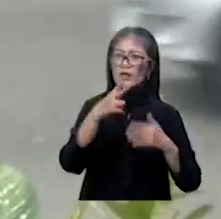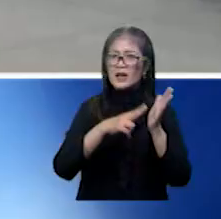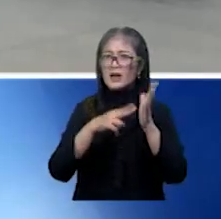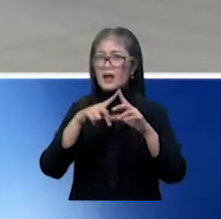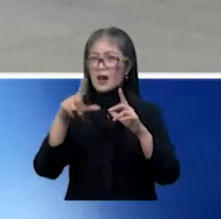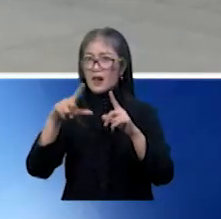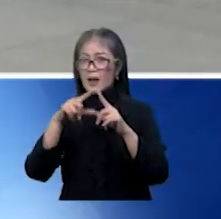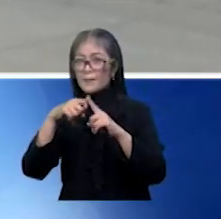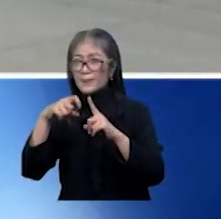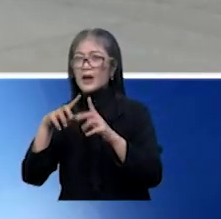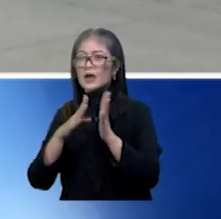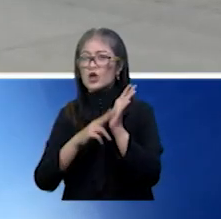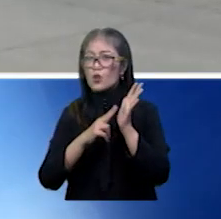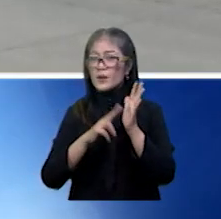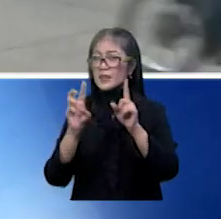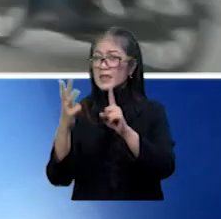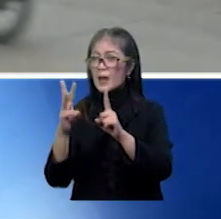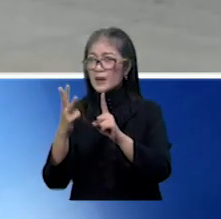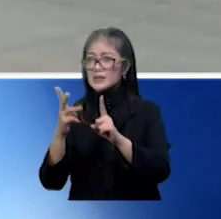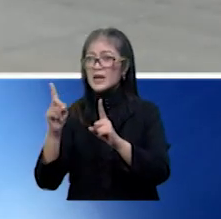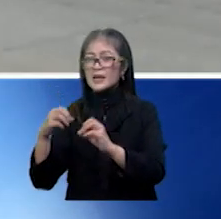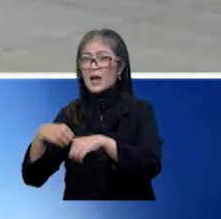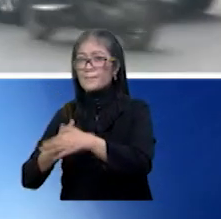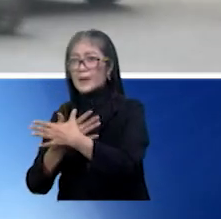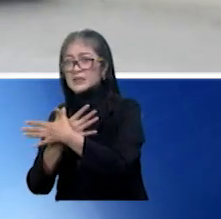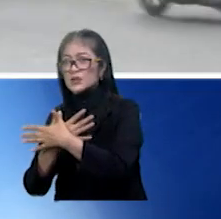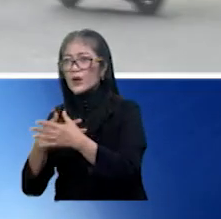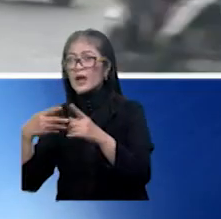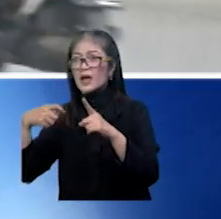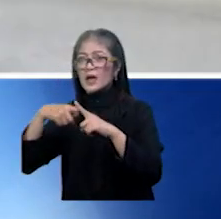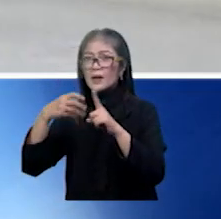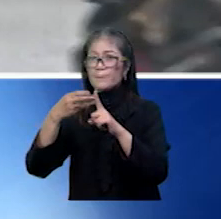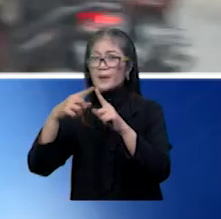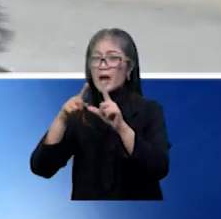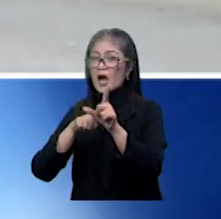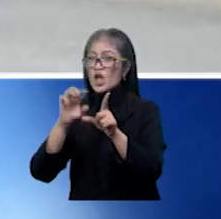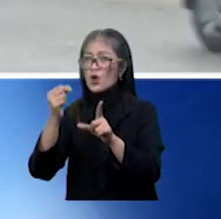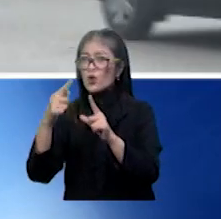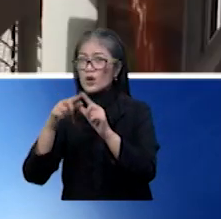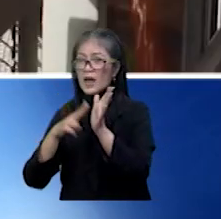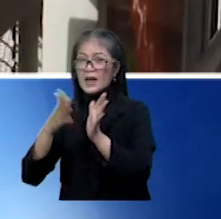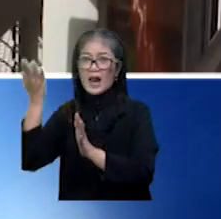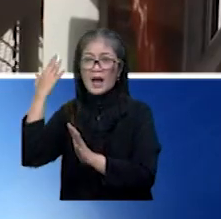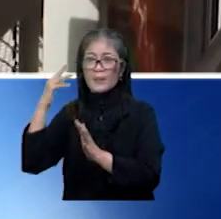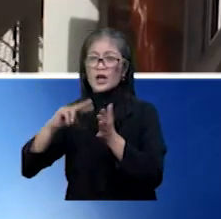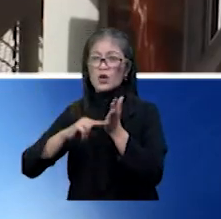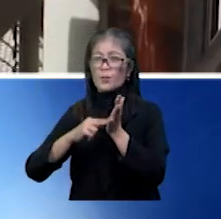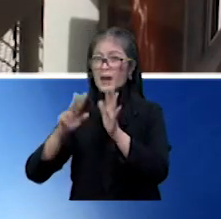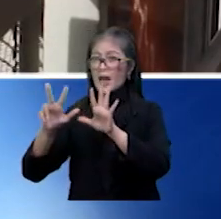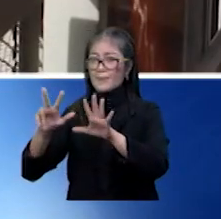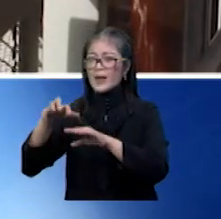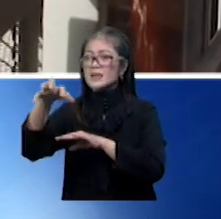kemudian Transjakarta Kebayoran Lama atau Koridor 8, dan juga tentunya KRL Kebayoran